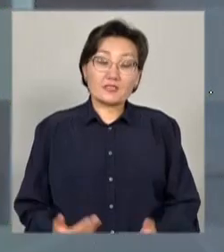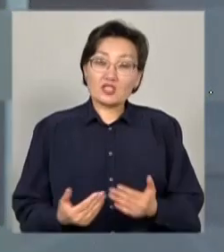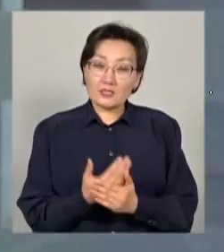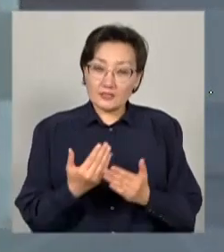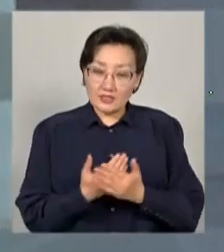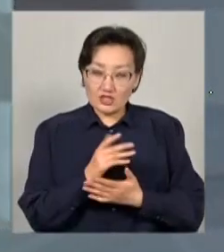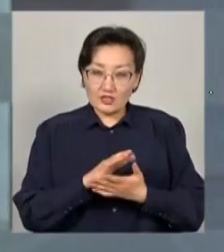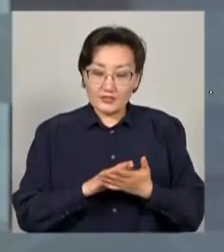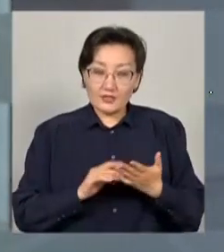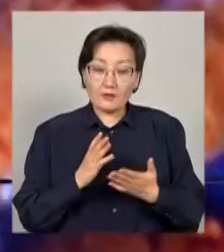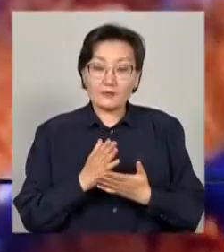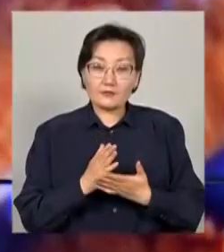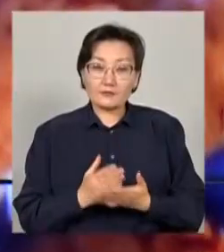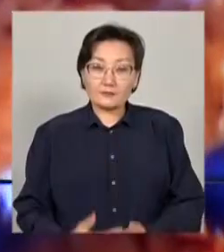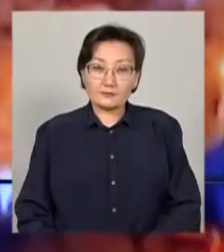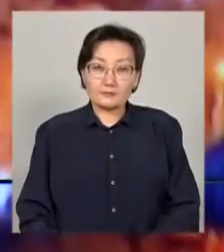Жаңалықтарды жалғастырамыз.